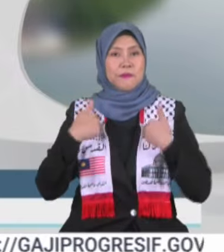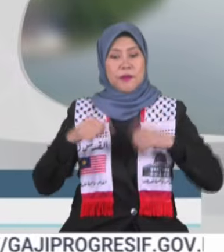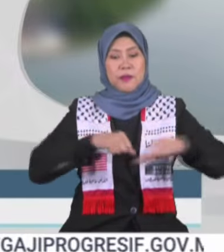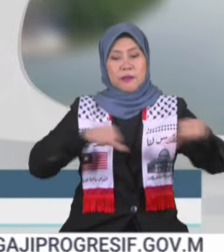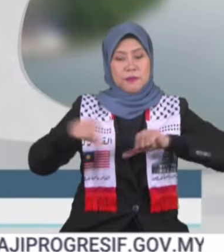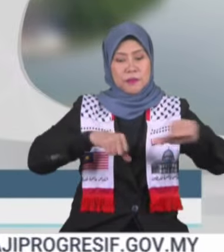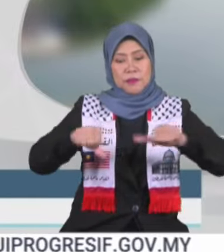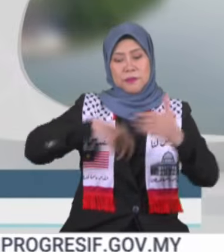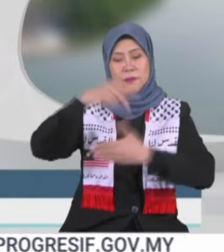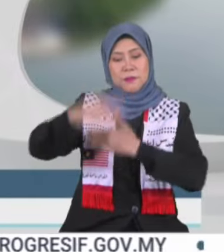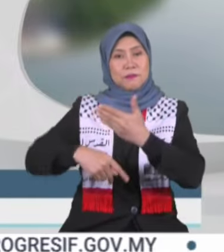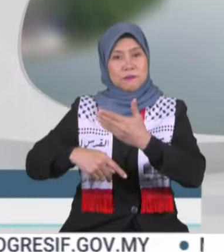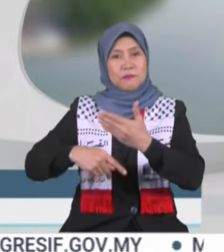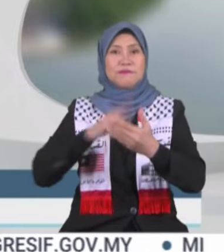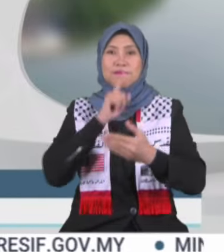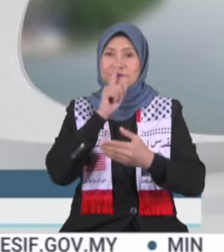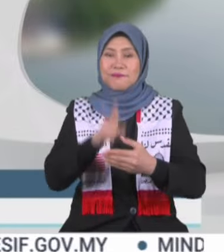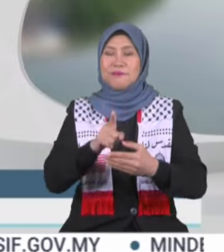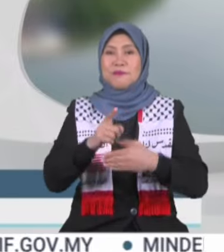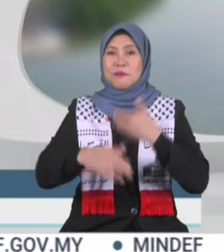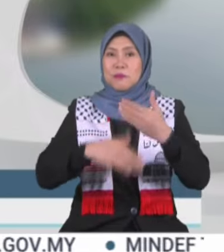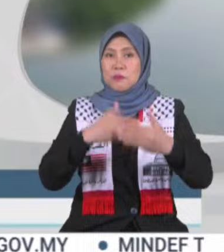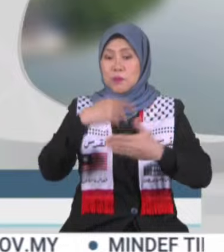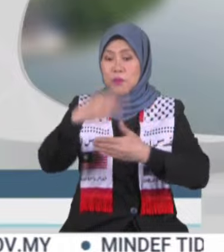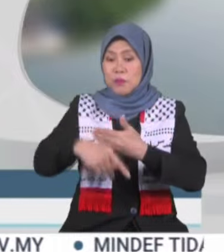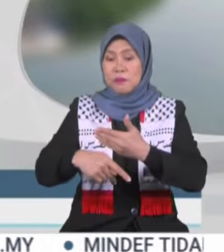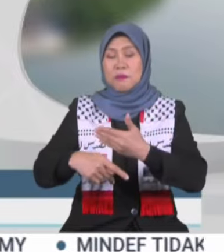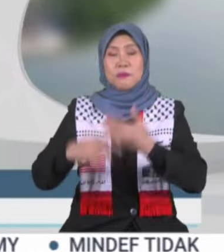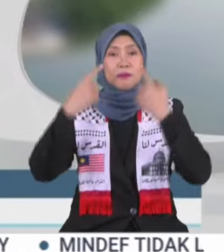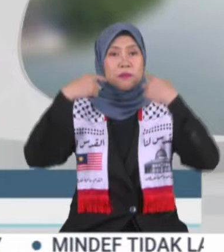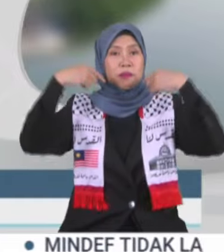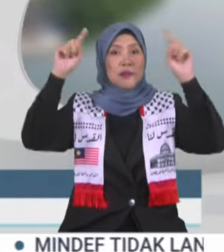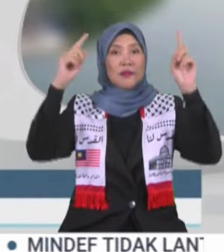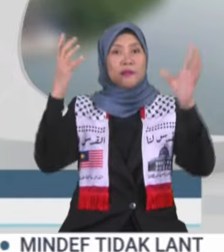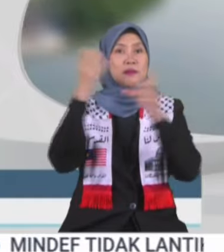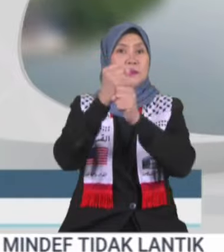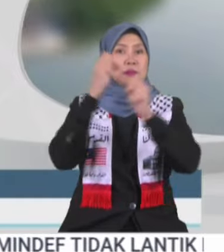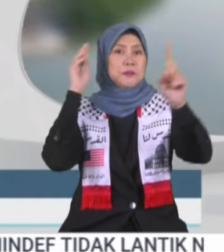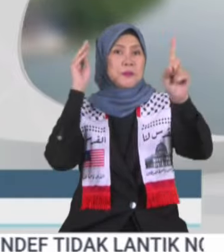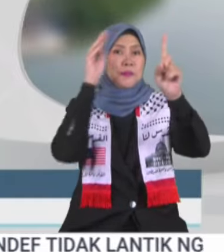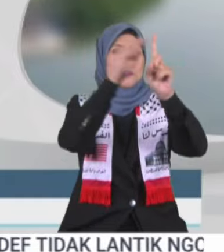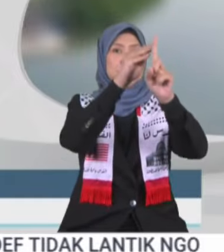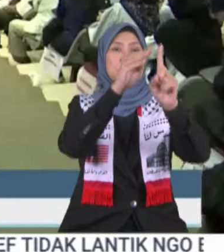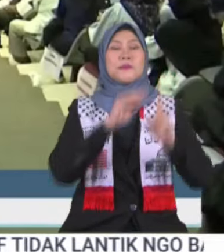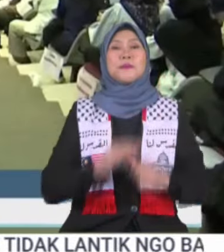dilaksana bagi memastikan pelaksanaan program itu berjaya mencapai